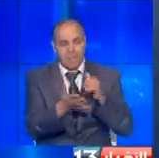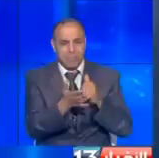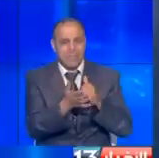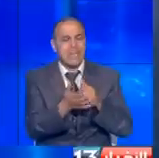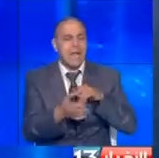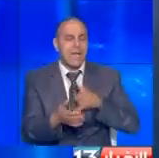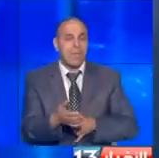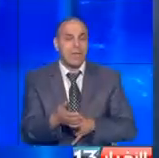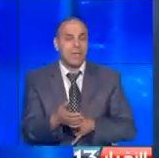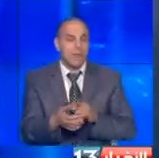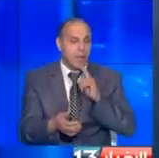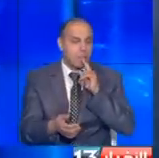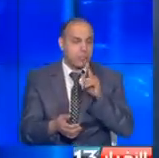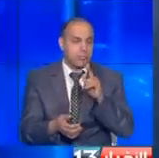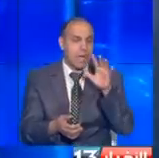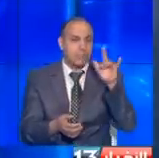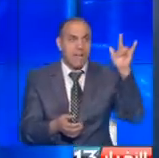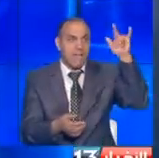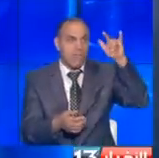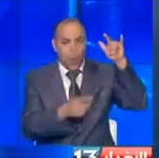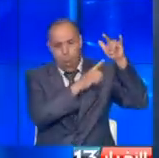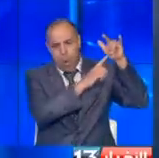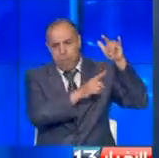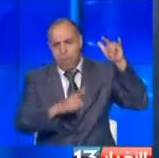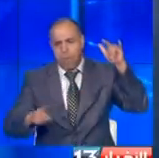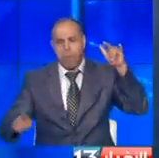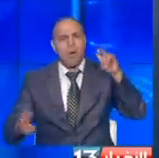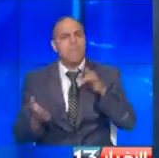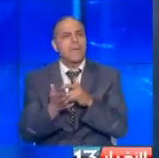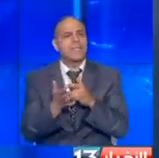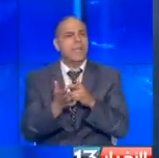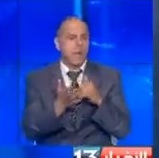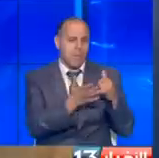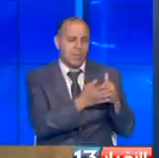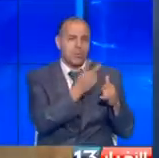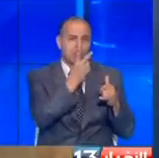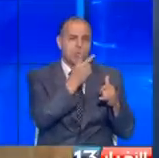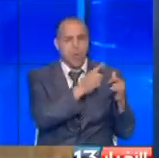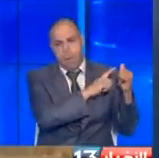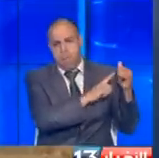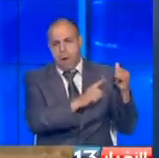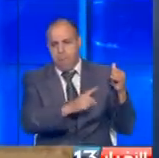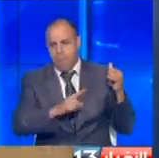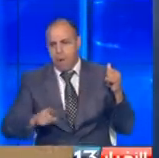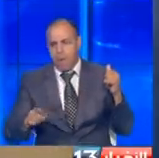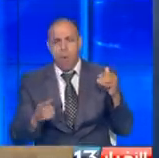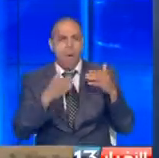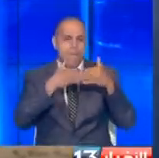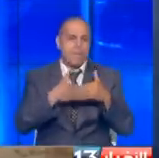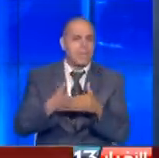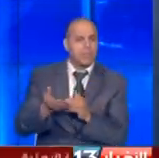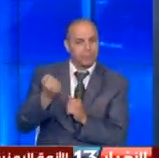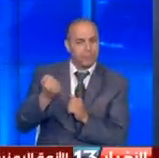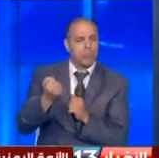الحديدة اليمنية بتنفيذ 5 طلعات جوية على مديريتي الحالي والصليف اليوم، إضافة إلى مينائها